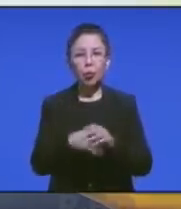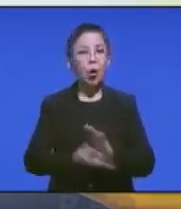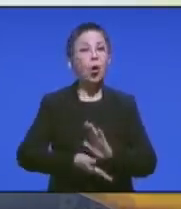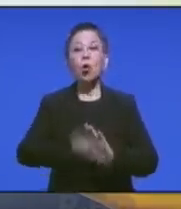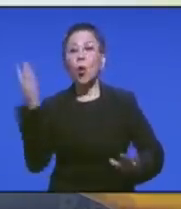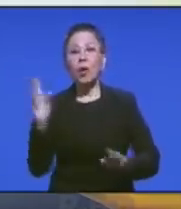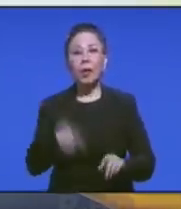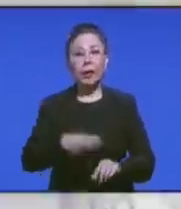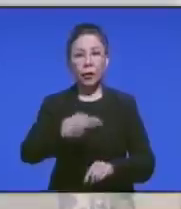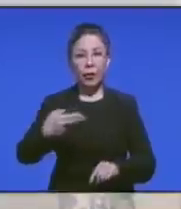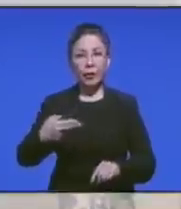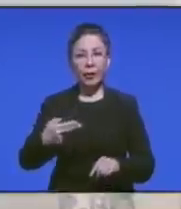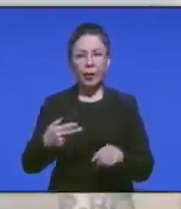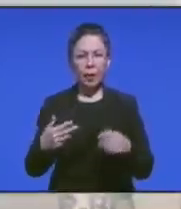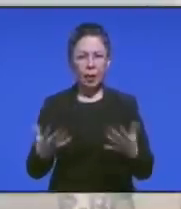Indonesia.